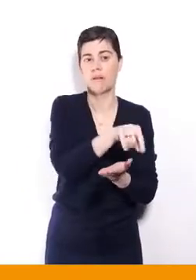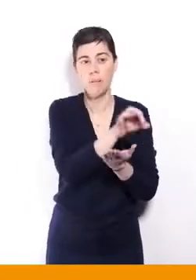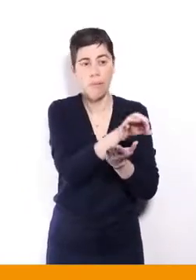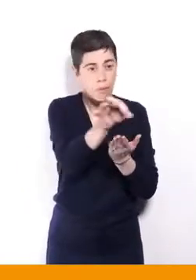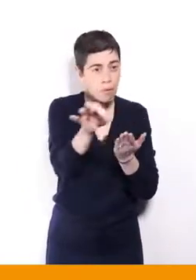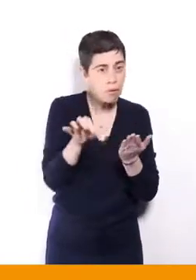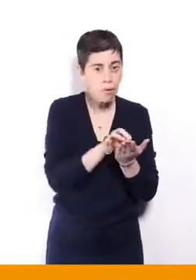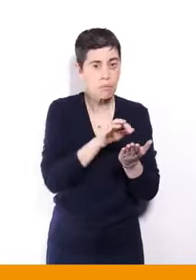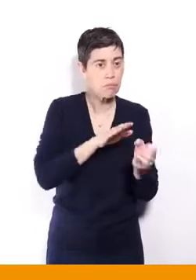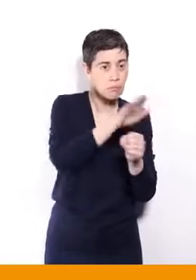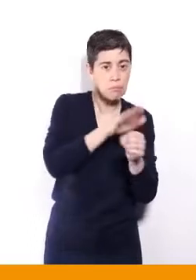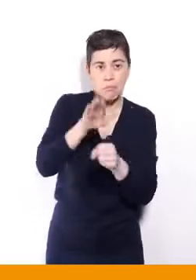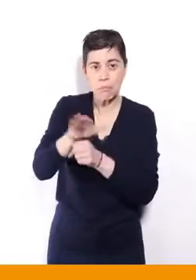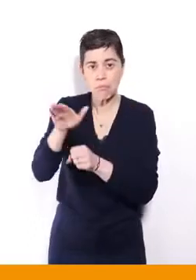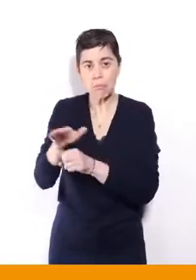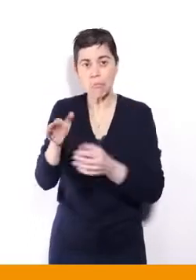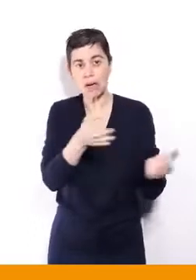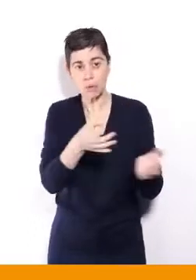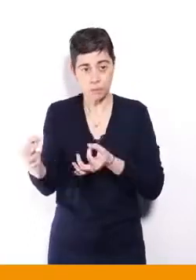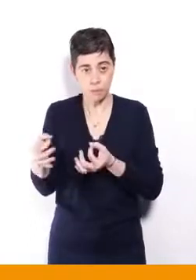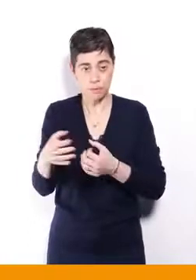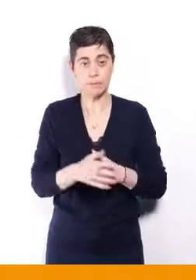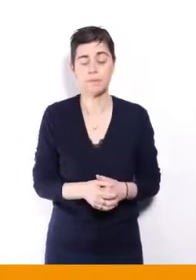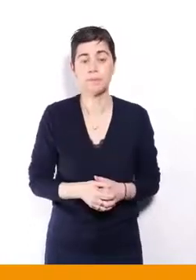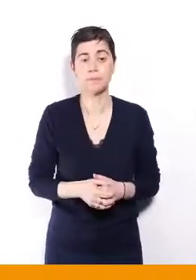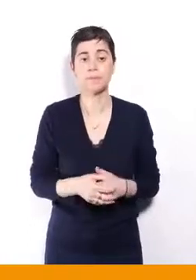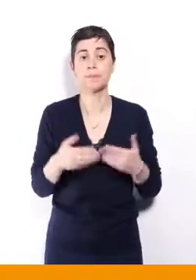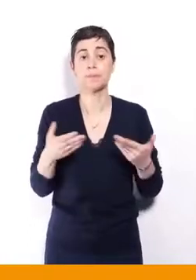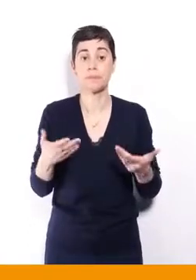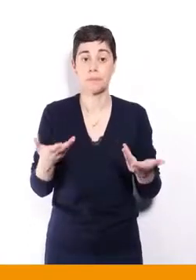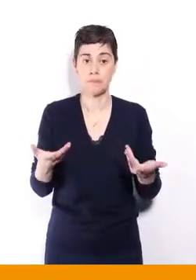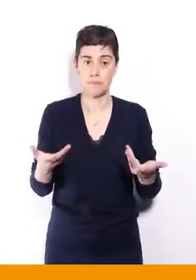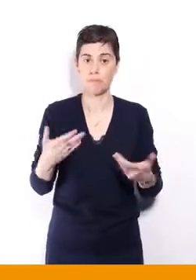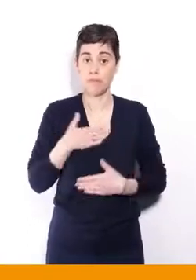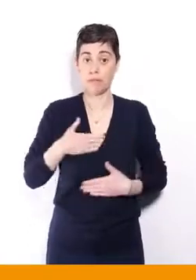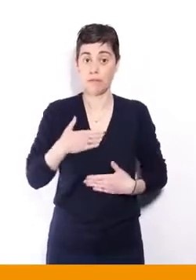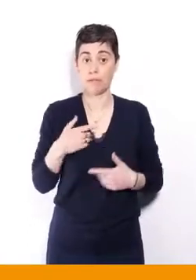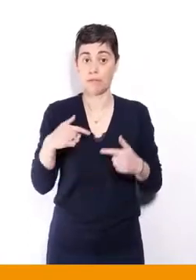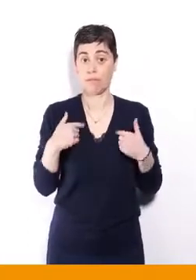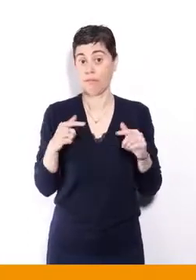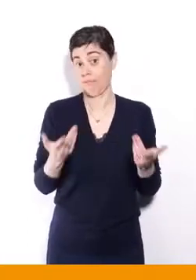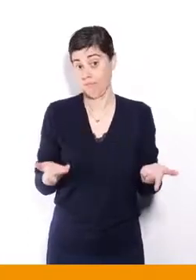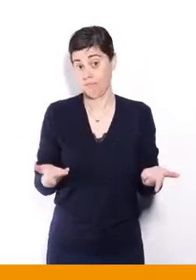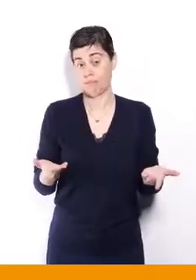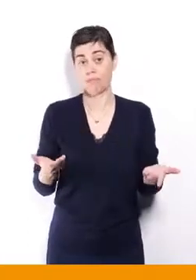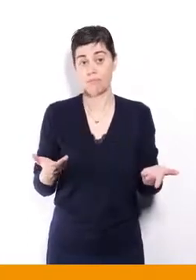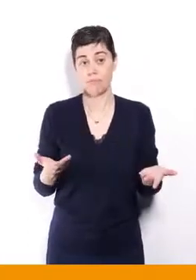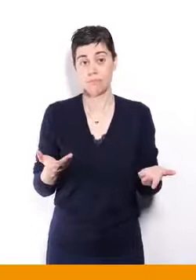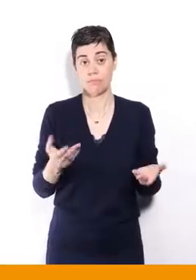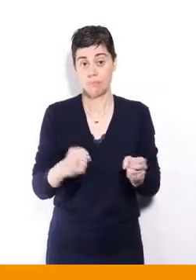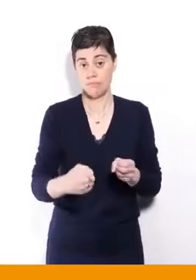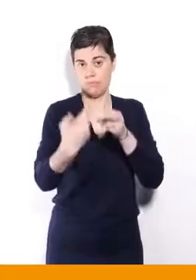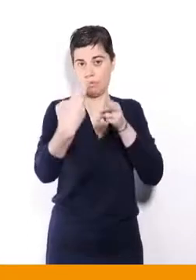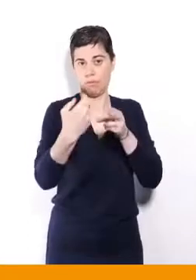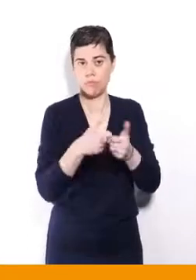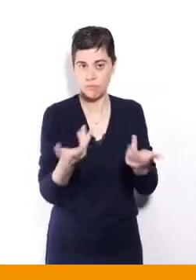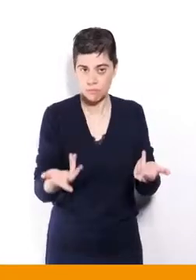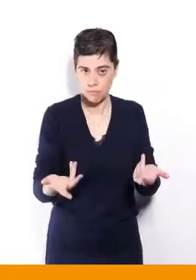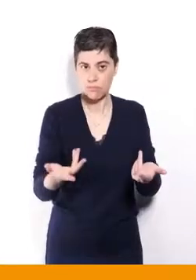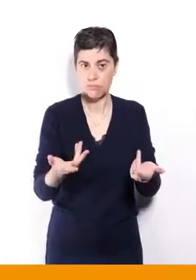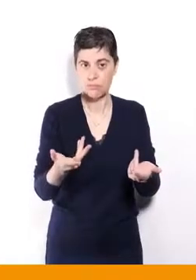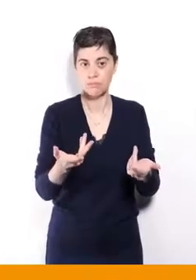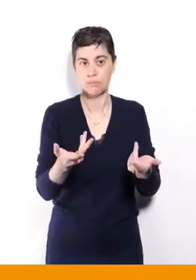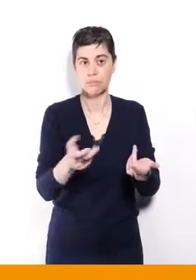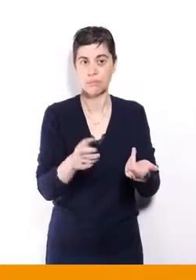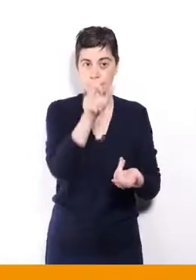rend régulièrement. Donc j'ai le plaisir d'échanger et d'accueillir en visio, en duplex,